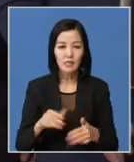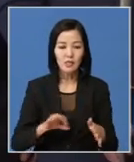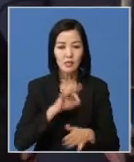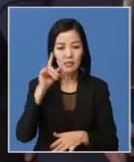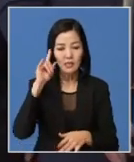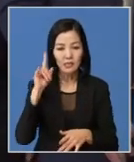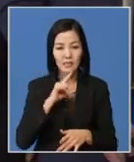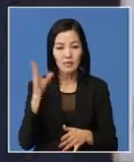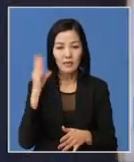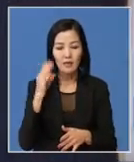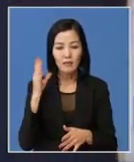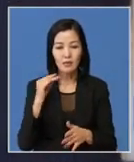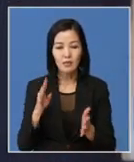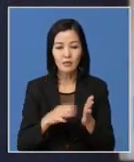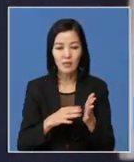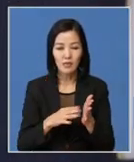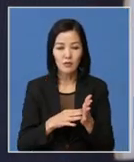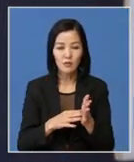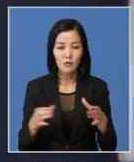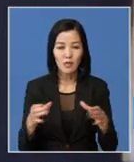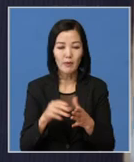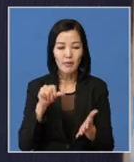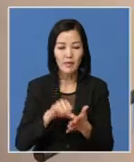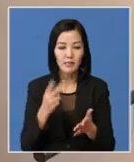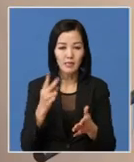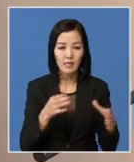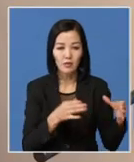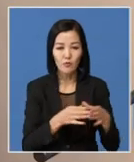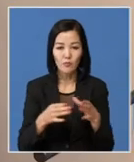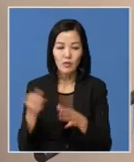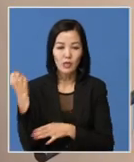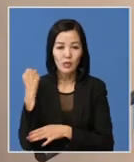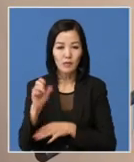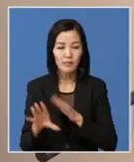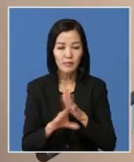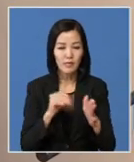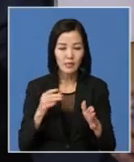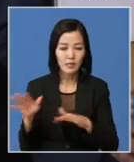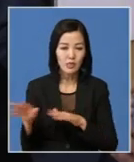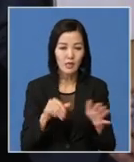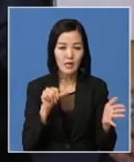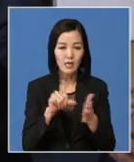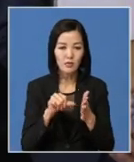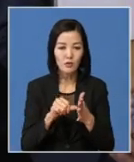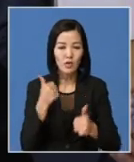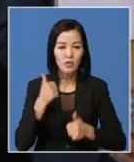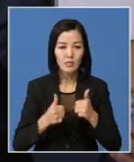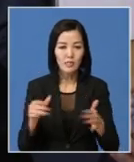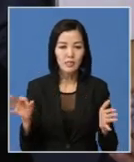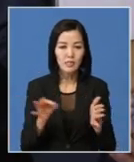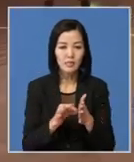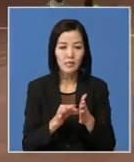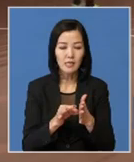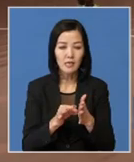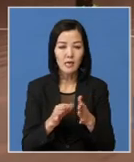және Талдықорғаннан 9 команда келген. Олар өзара 2 топқа бөлініп чемпионды анықтады. Шараға қатысушылардың айтуынша, жарыстың негізгі мақсаты